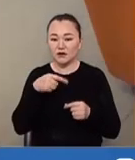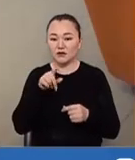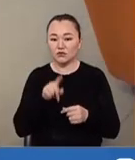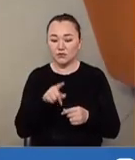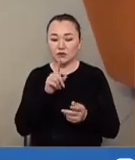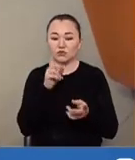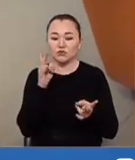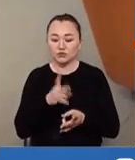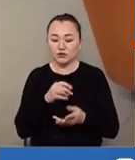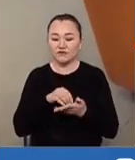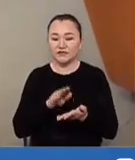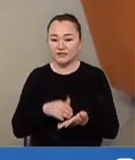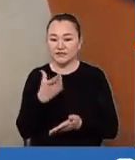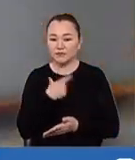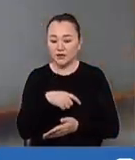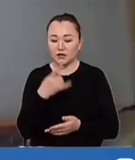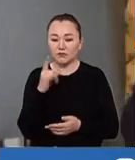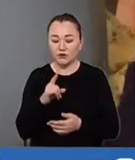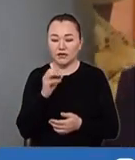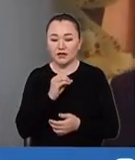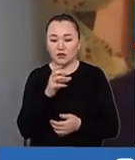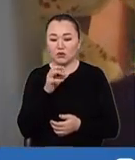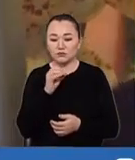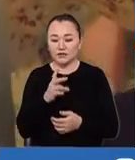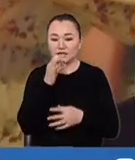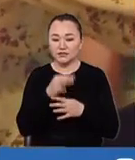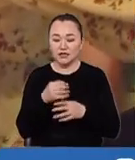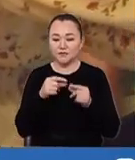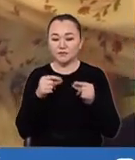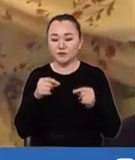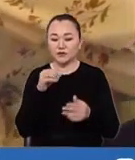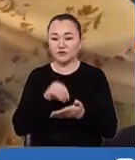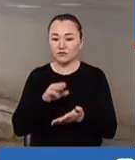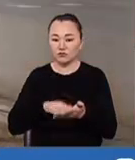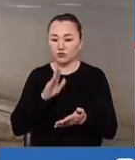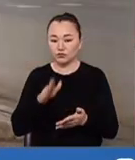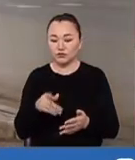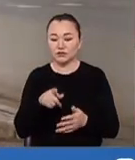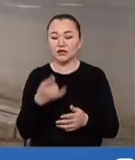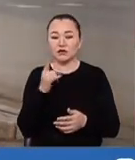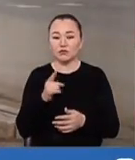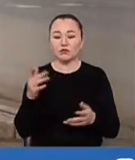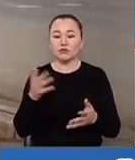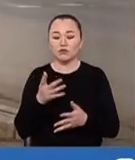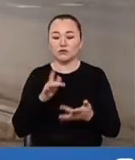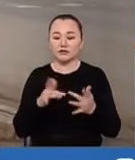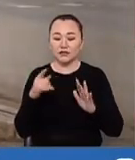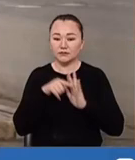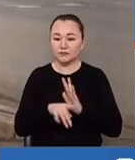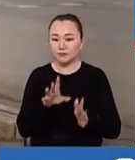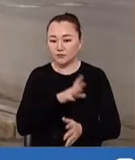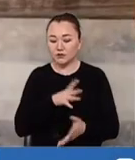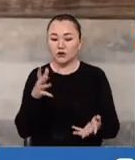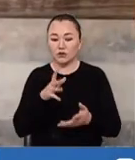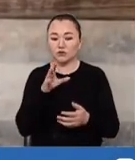деп санайды. Егер оқу-ағарту вице-министрі Ерлан Оспан айтқан SIM-карта енгізілетін болса, онда баланың қандай сайтқа кіргенін,